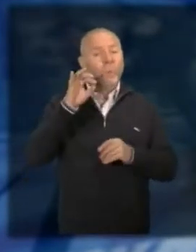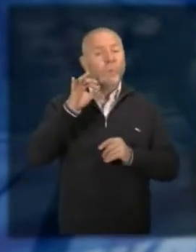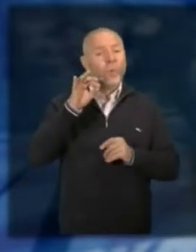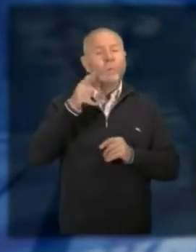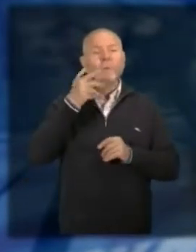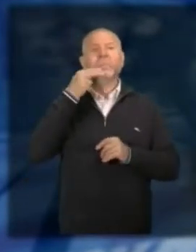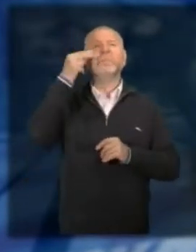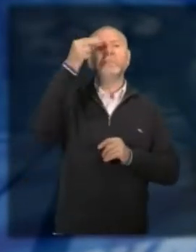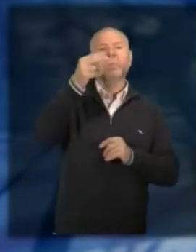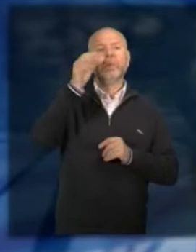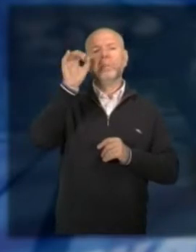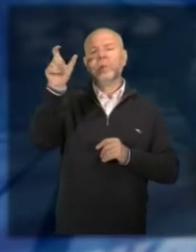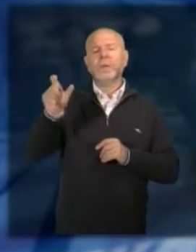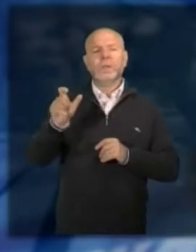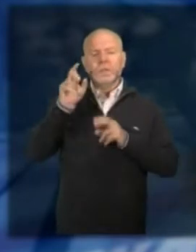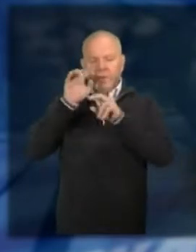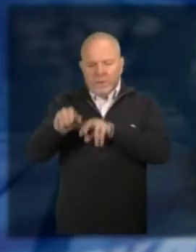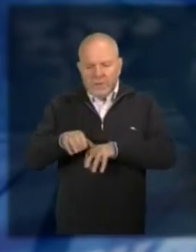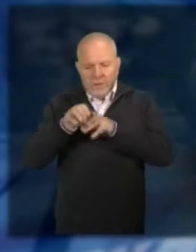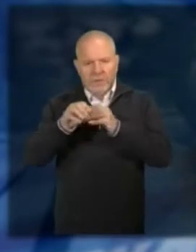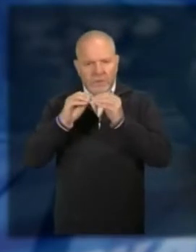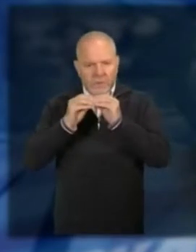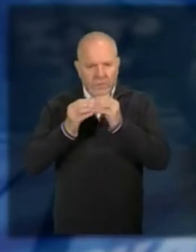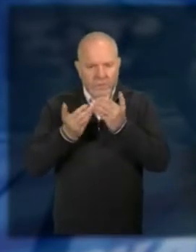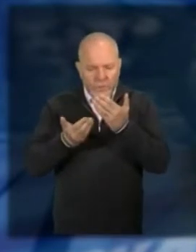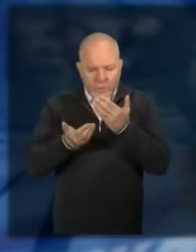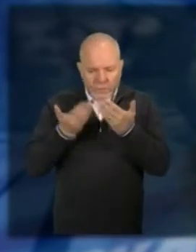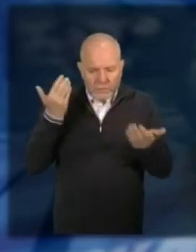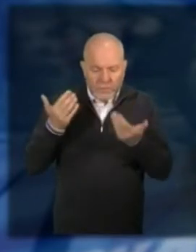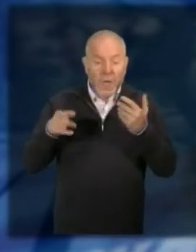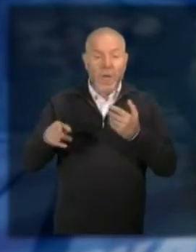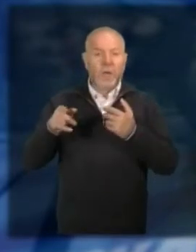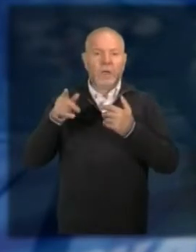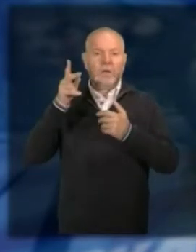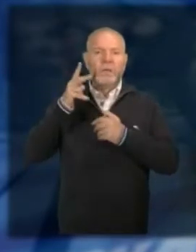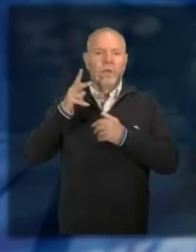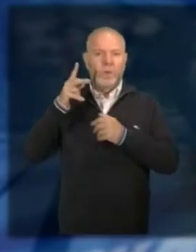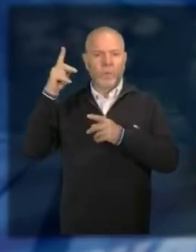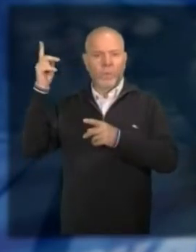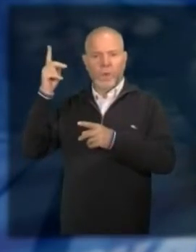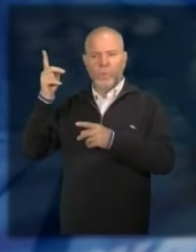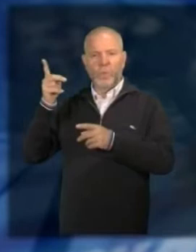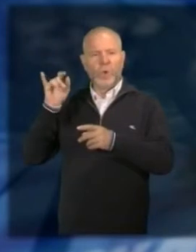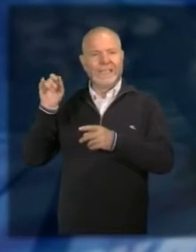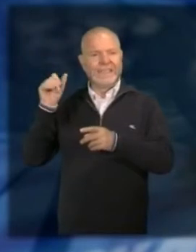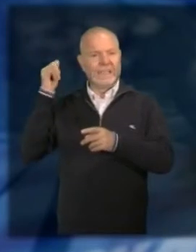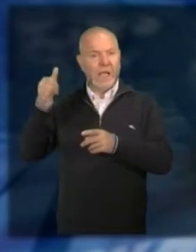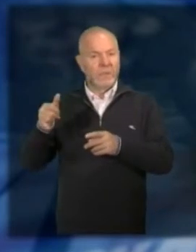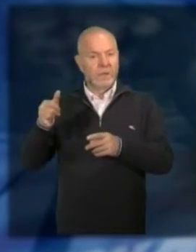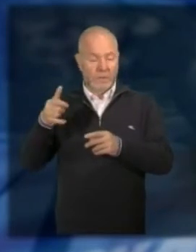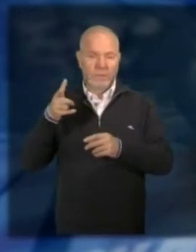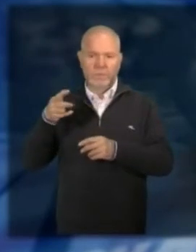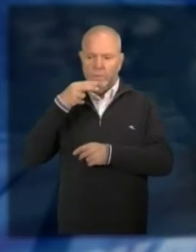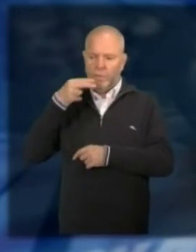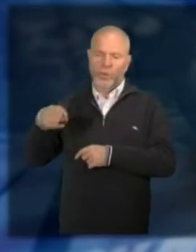ucciso, barbarmente ucciso dall'ISIS e che è un esempio per cui una vita è completamente